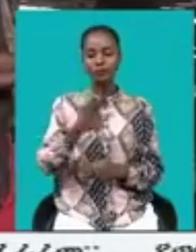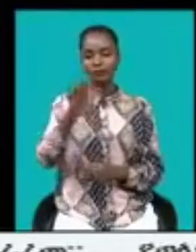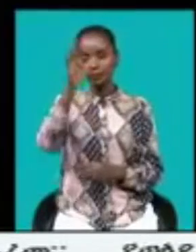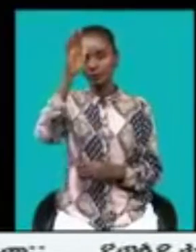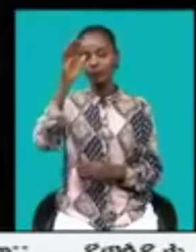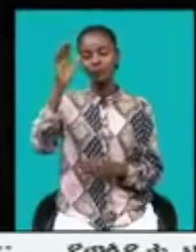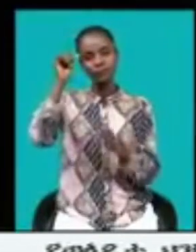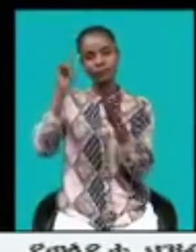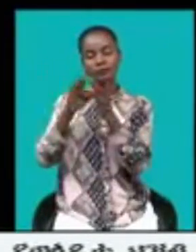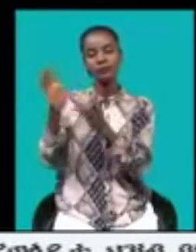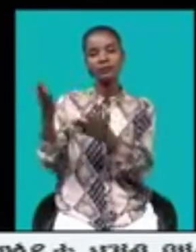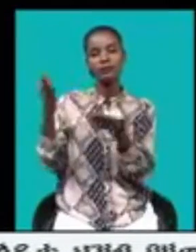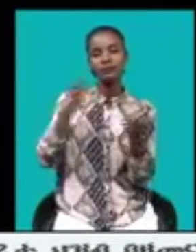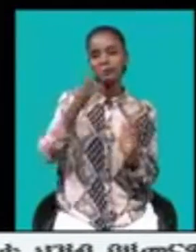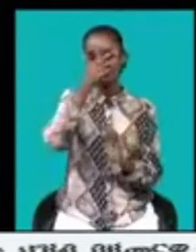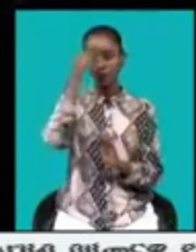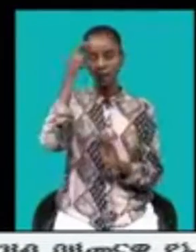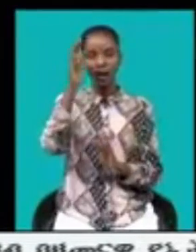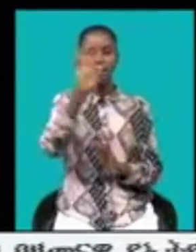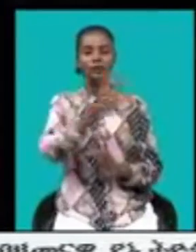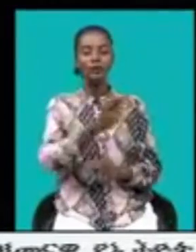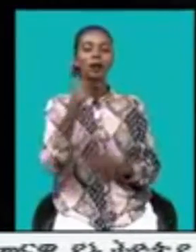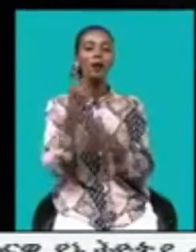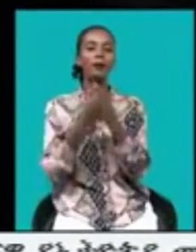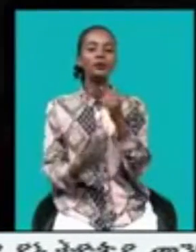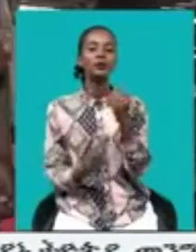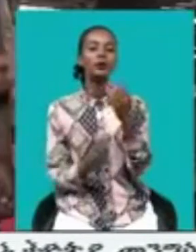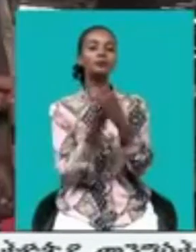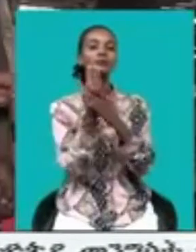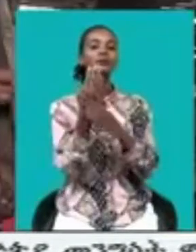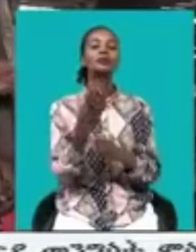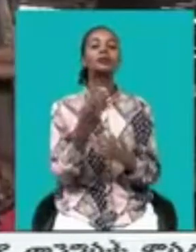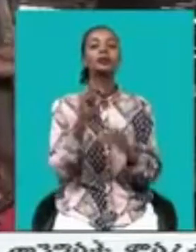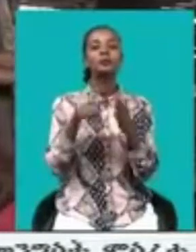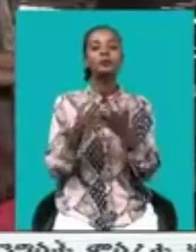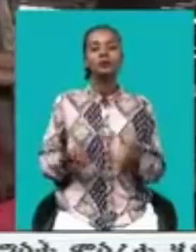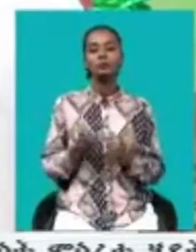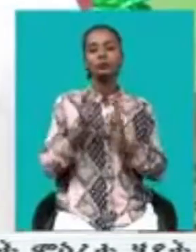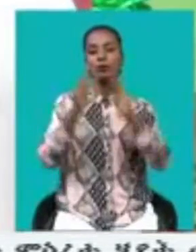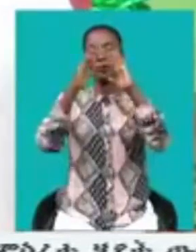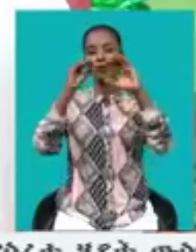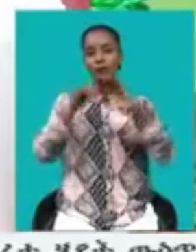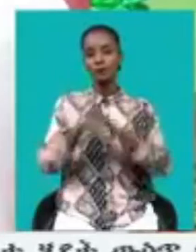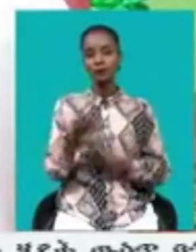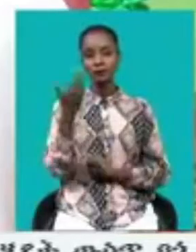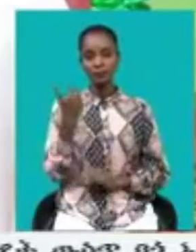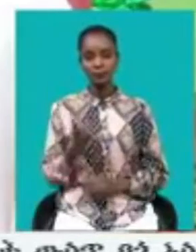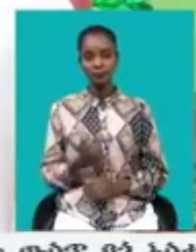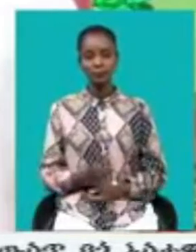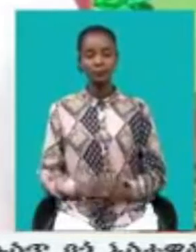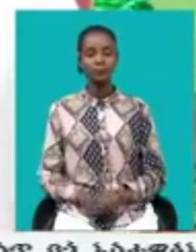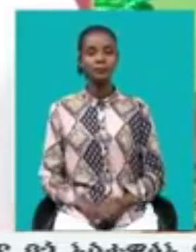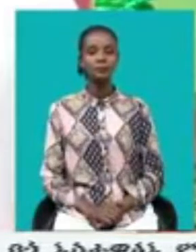ባለቤቷን በሞት በማጣቷ ምክንያት አራት ልጆቿን ለብቻዋ የምታሳድገው በዚህ መኖሪያ ቤት ውስጥ ነበር።